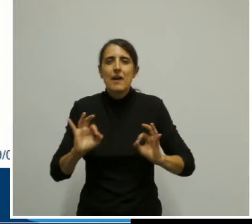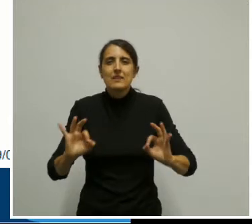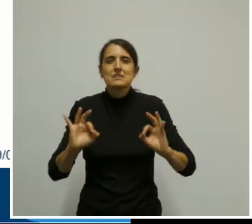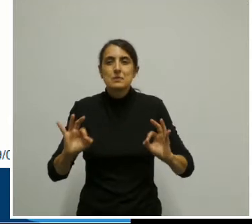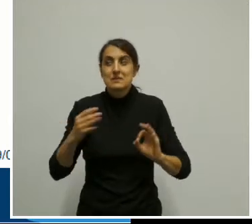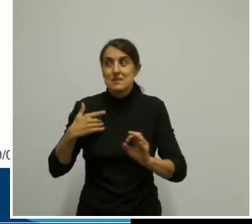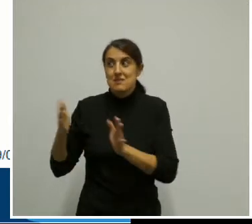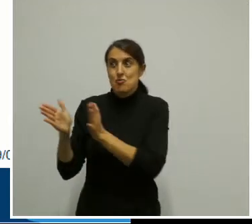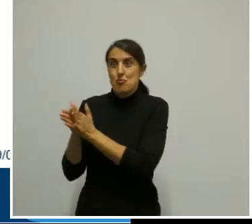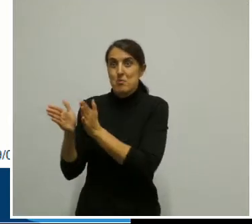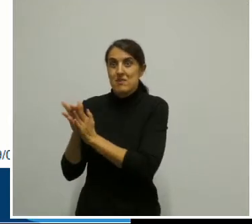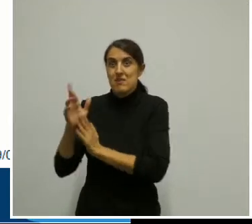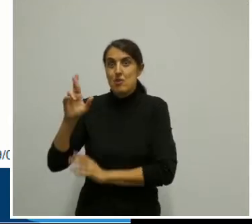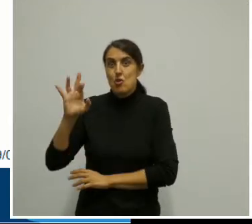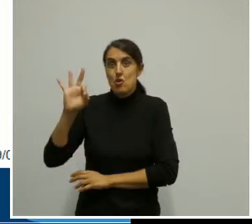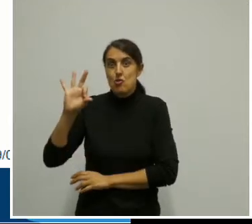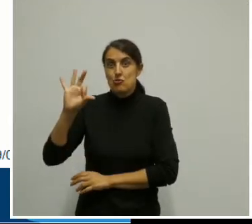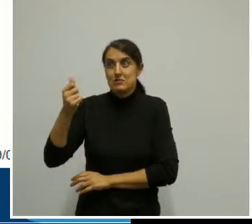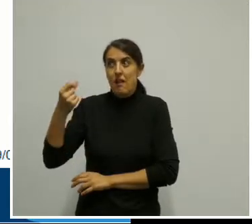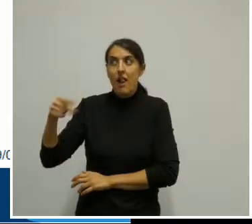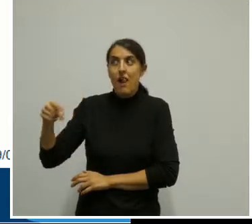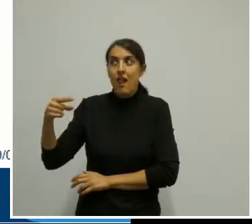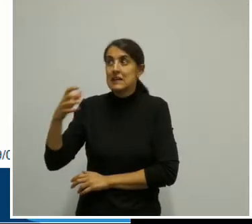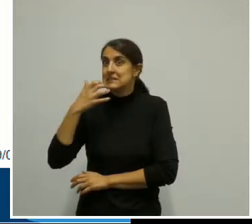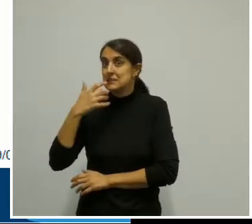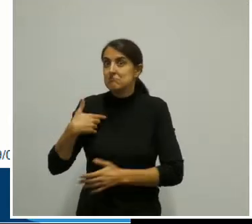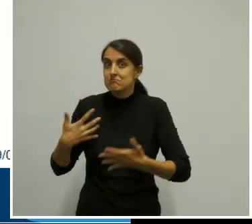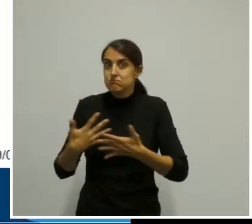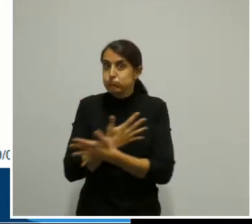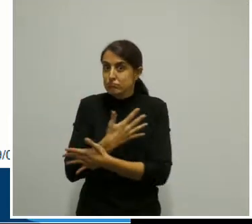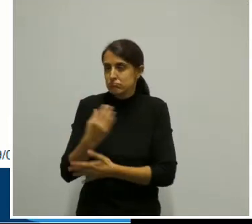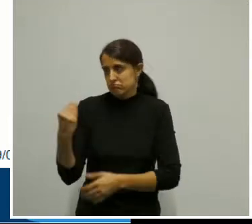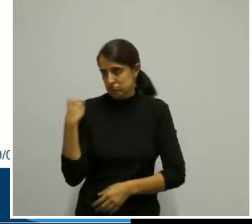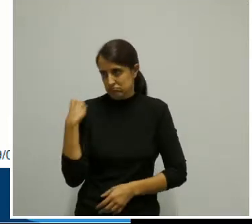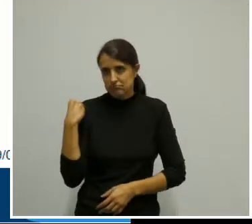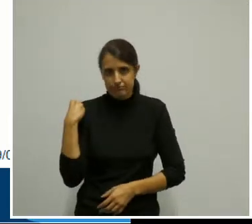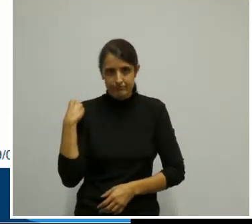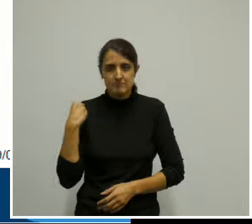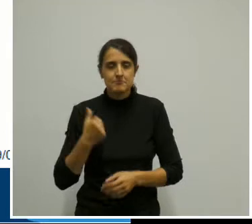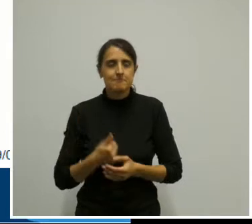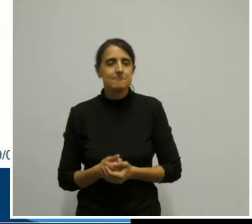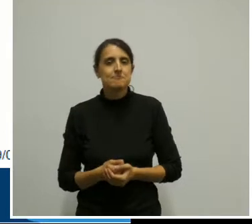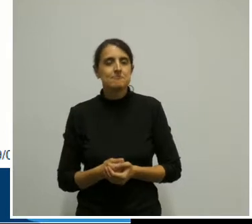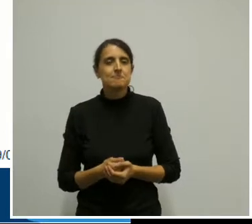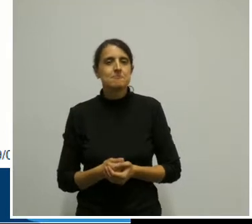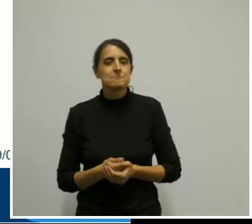meva companya, la Rosa, si dic alguna cosa que no vagi bé, em dius.